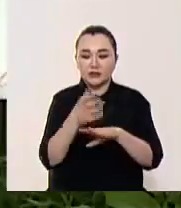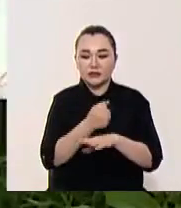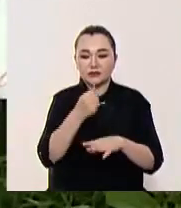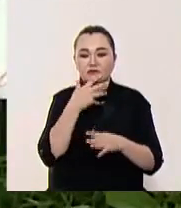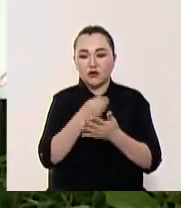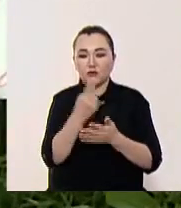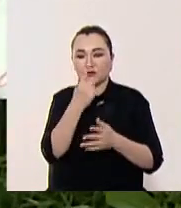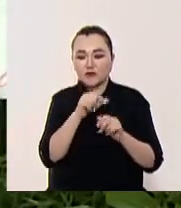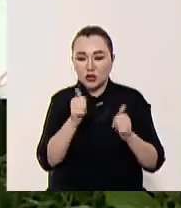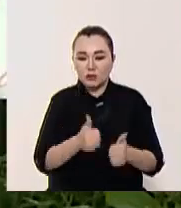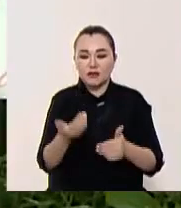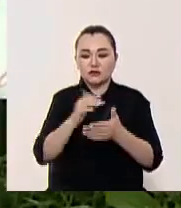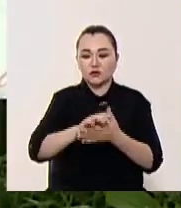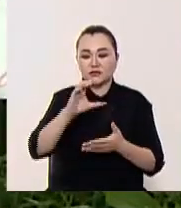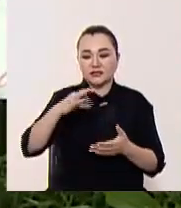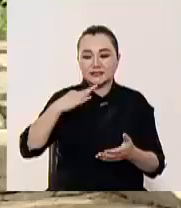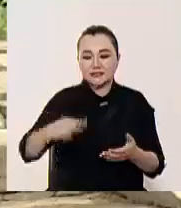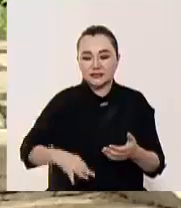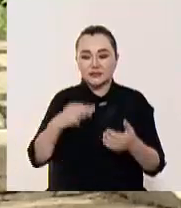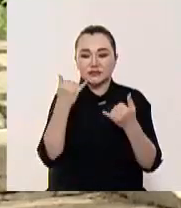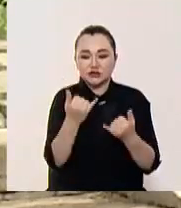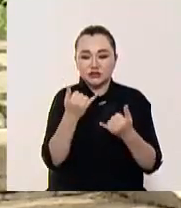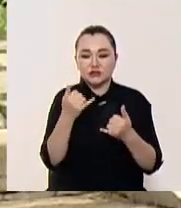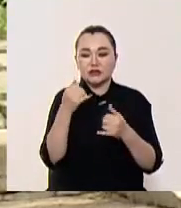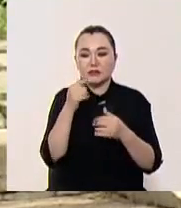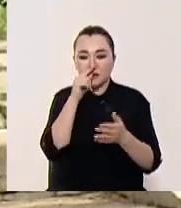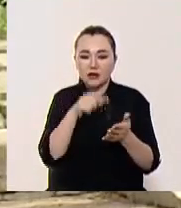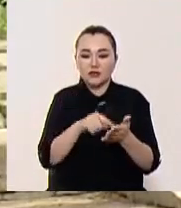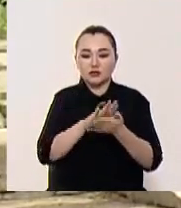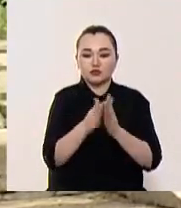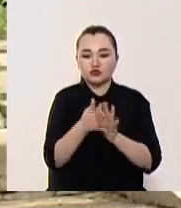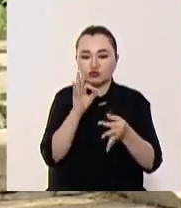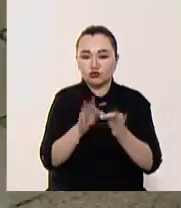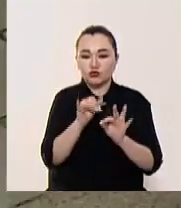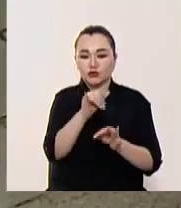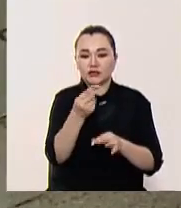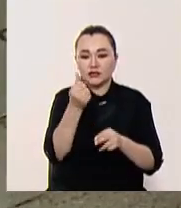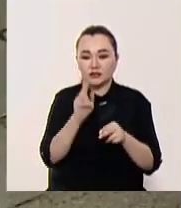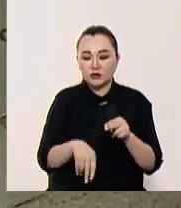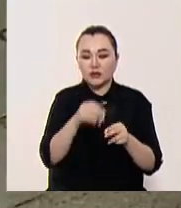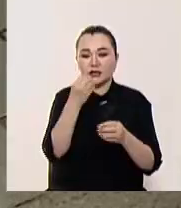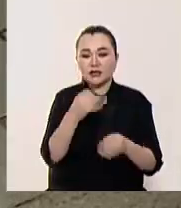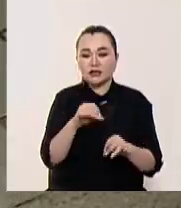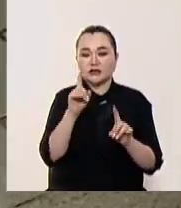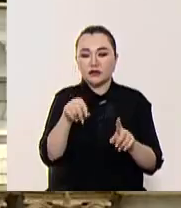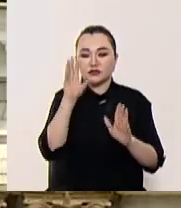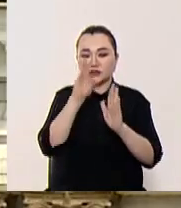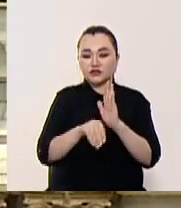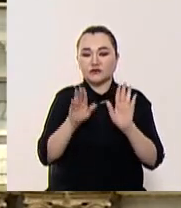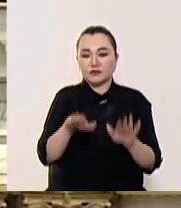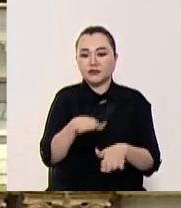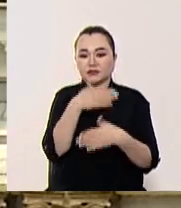любовь и познакомить его с сыном. Правда, сейчас она оказалась в сложной ситуации. У нее закончились деньги, и ей даже негде